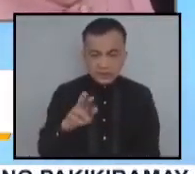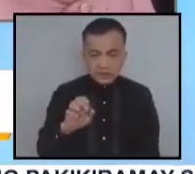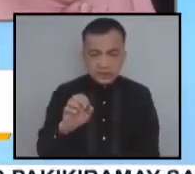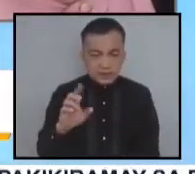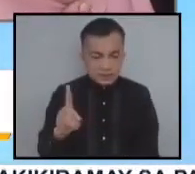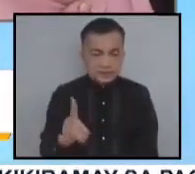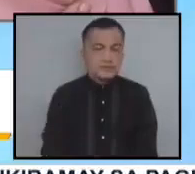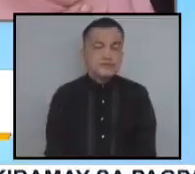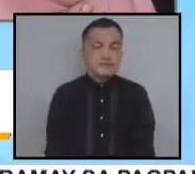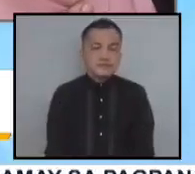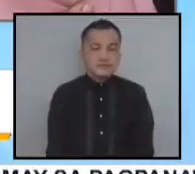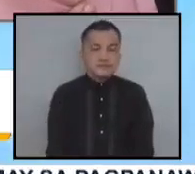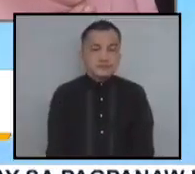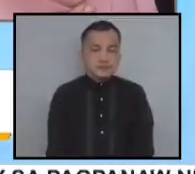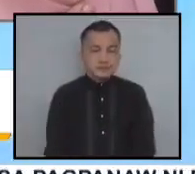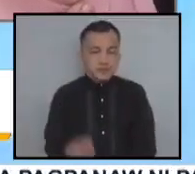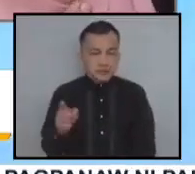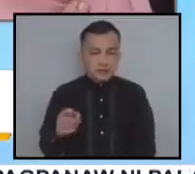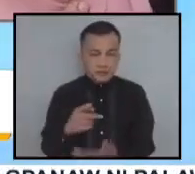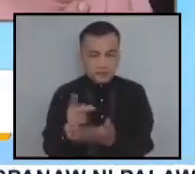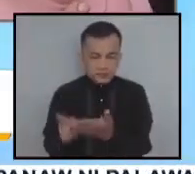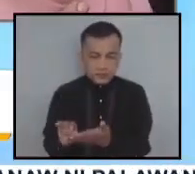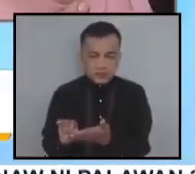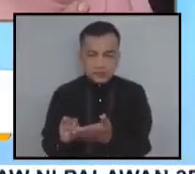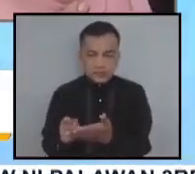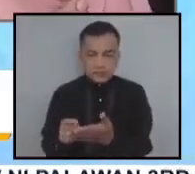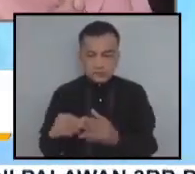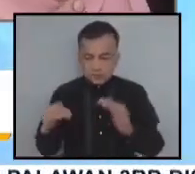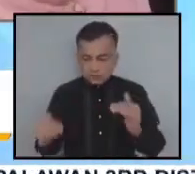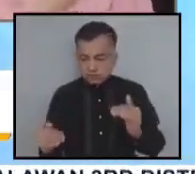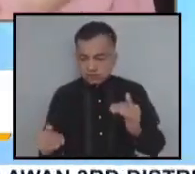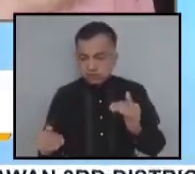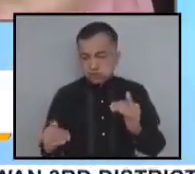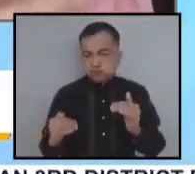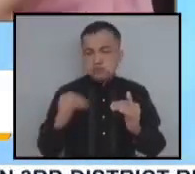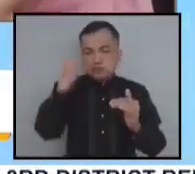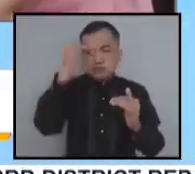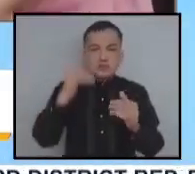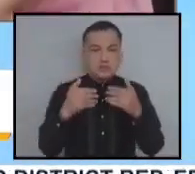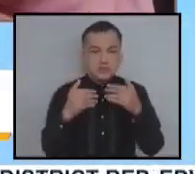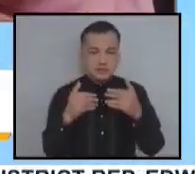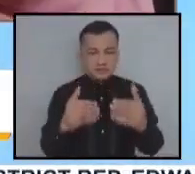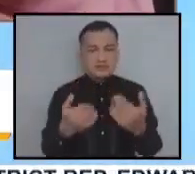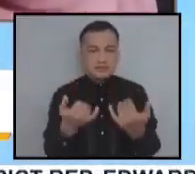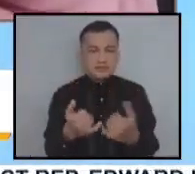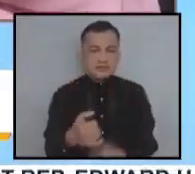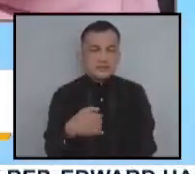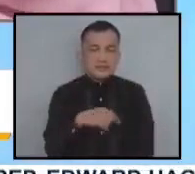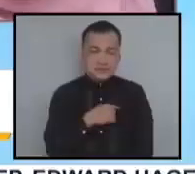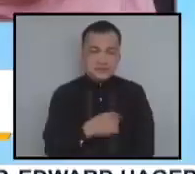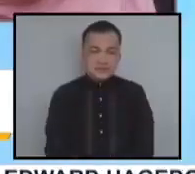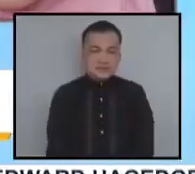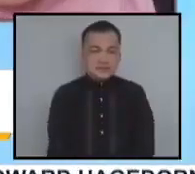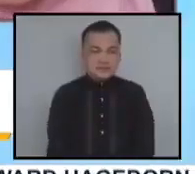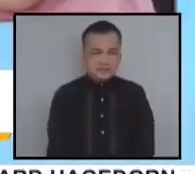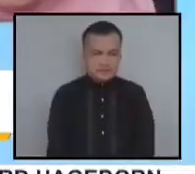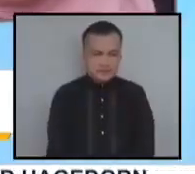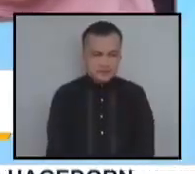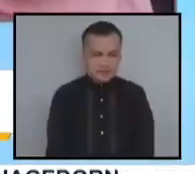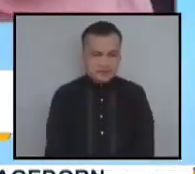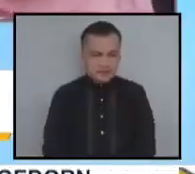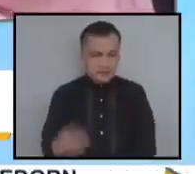sad part ng aming buhay, ngayon po, nakaka-move on kami. Kumbaga, hindi pa